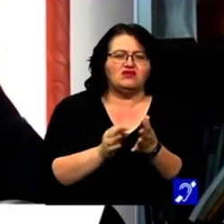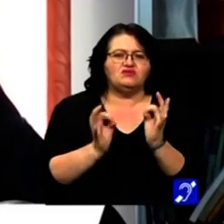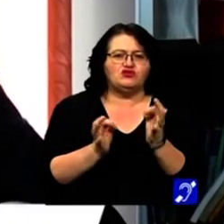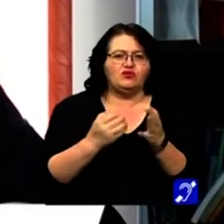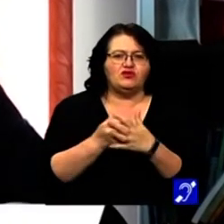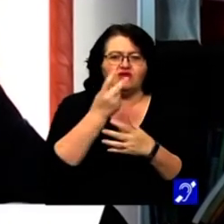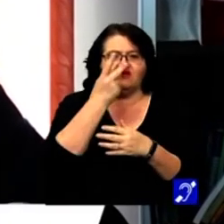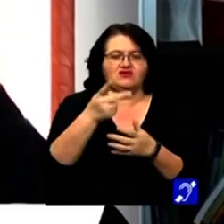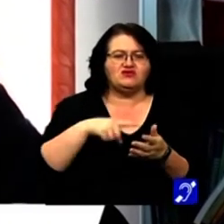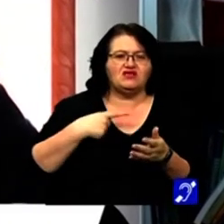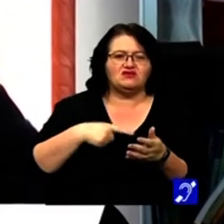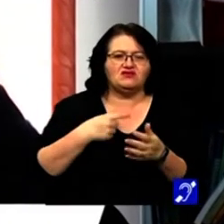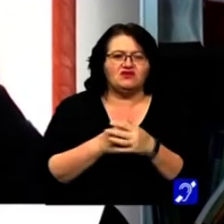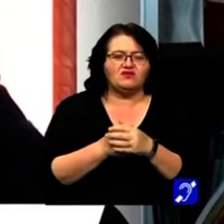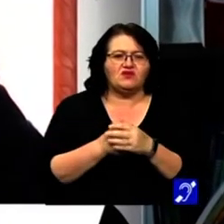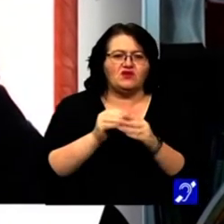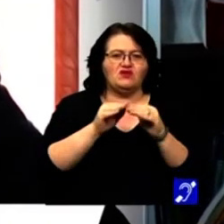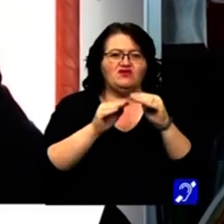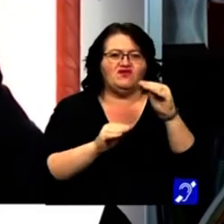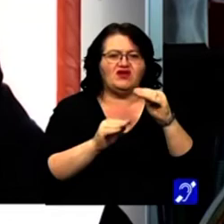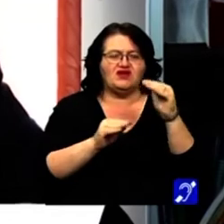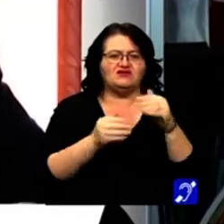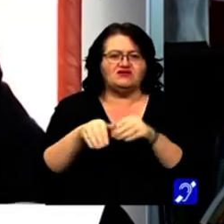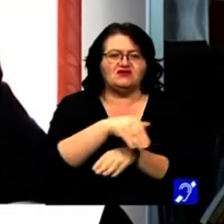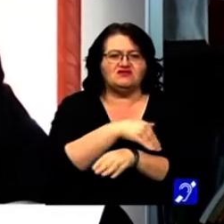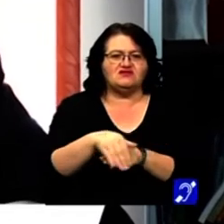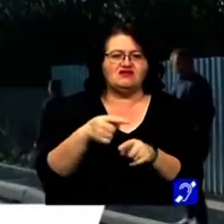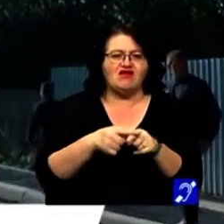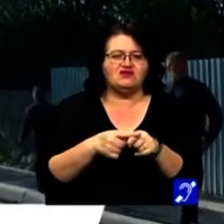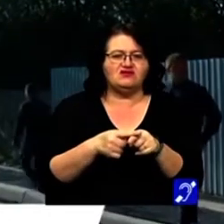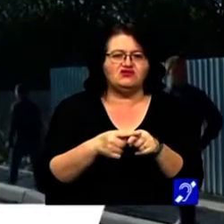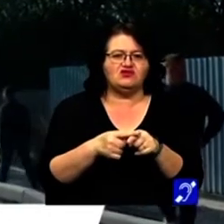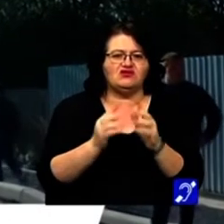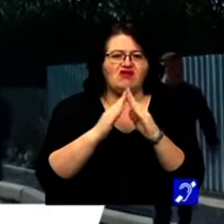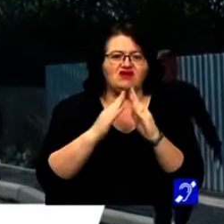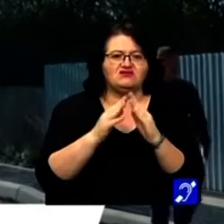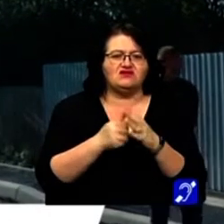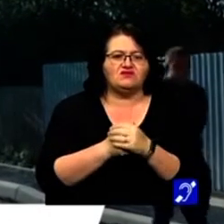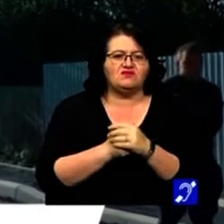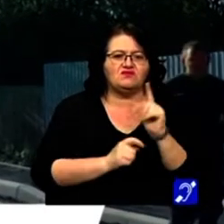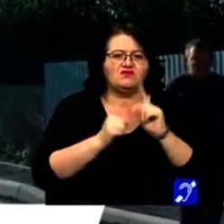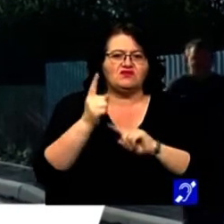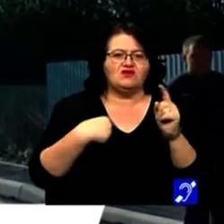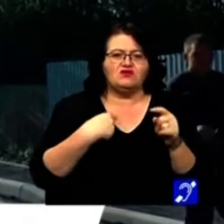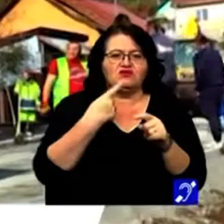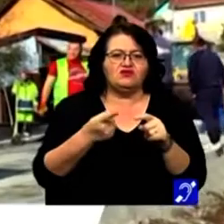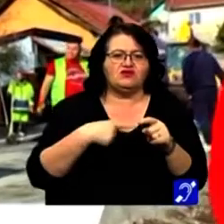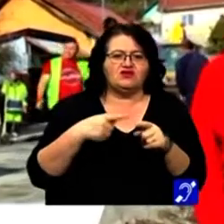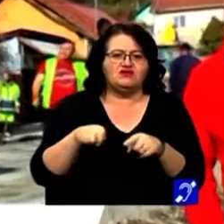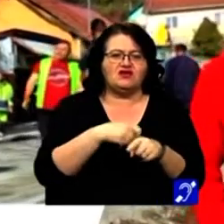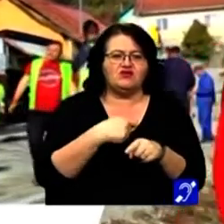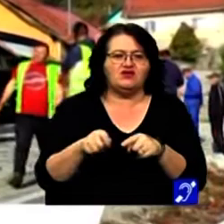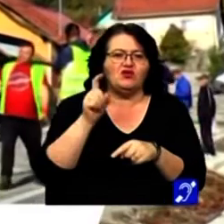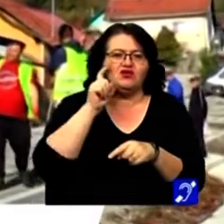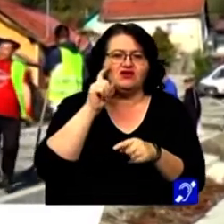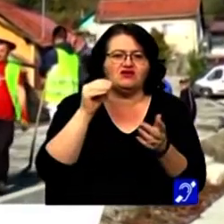văzut că exista o diferență foarte mare între stradă și case. Dar eu zic că ea s-a remediat. Eu